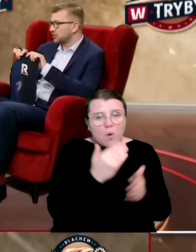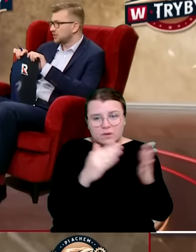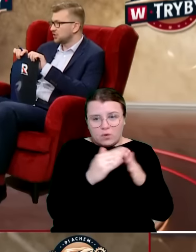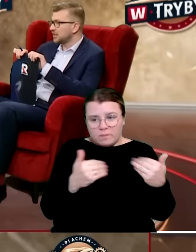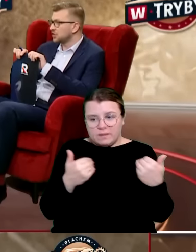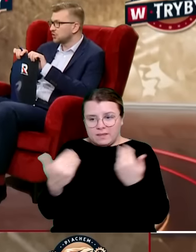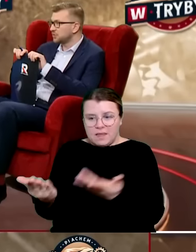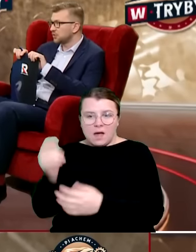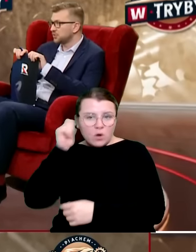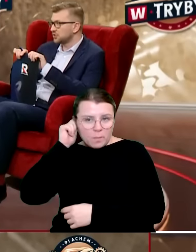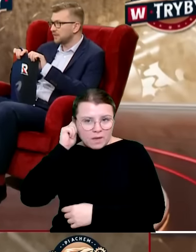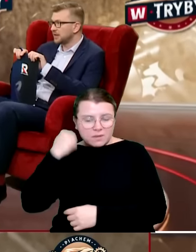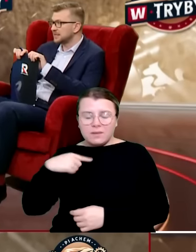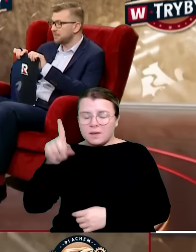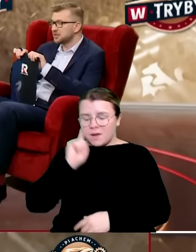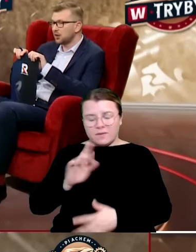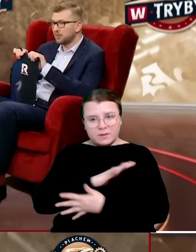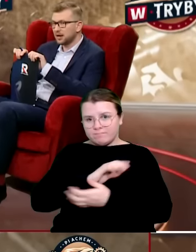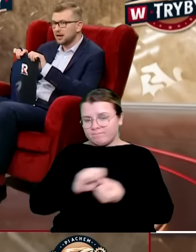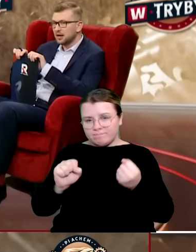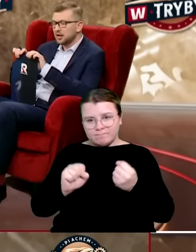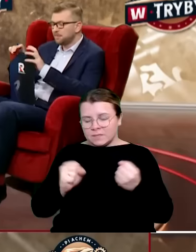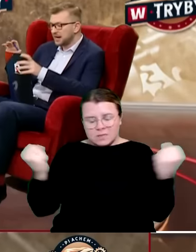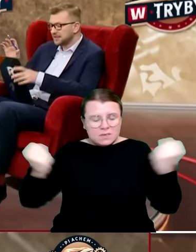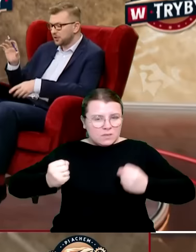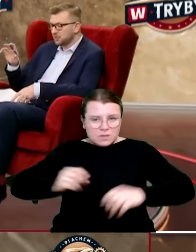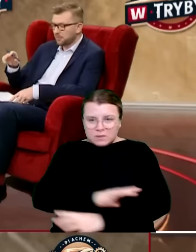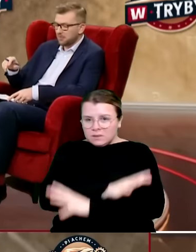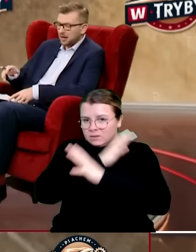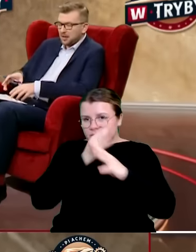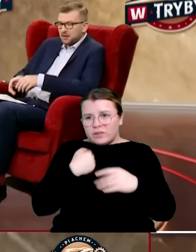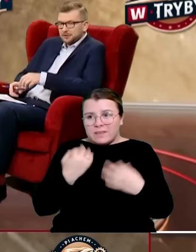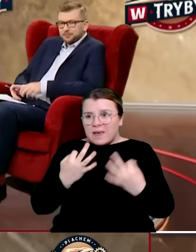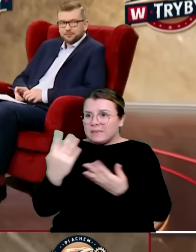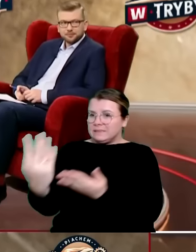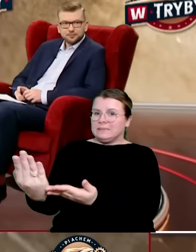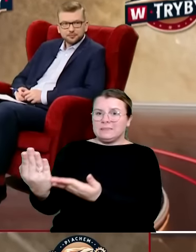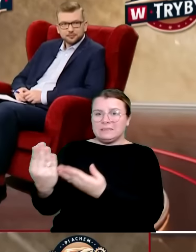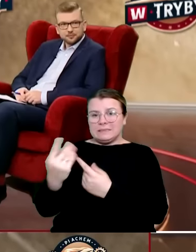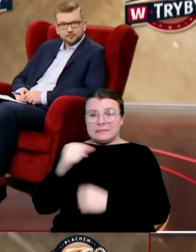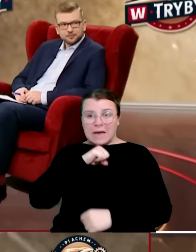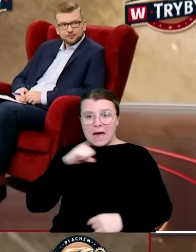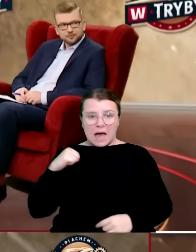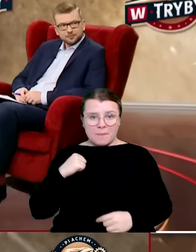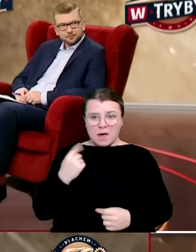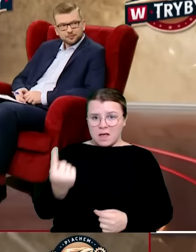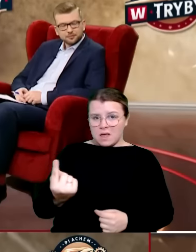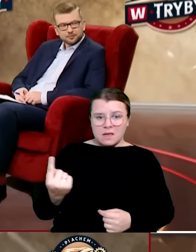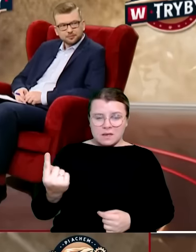mnie wstrząsa, że takie osoby są pozostawiane właśnie same sobie. Żebyśmy nie, żebyśmy nie kończyli tutaj... Ale